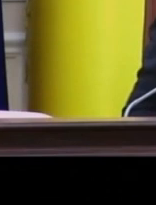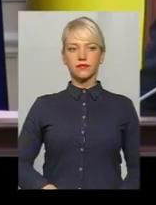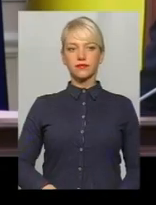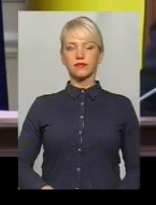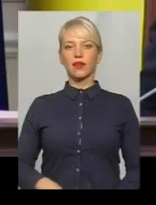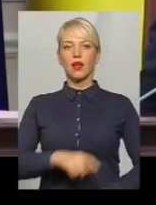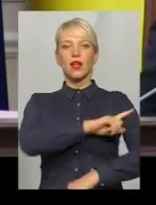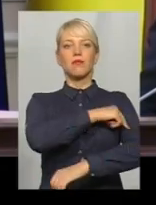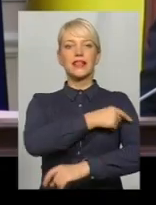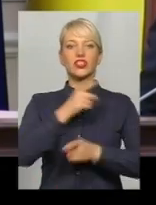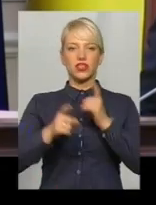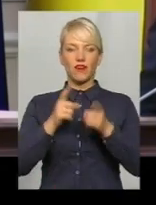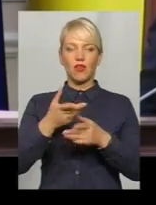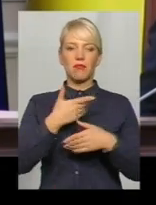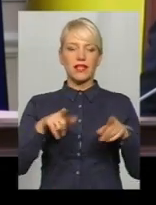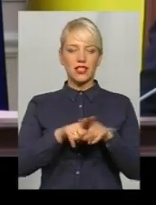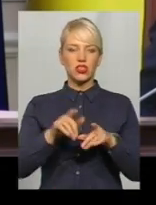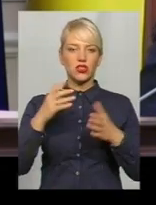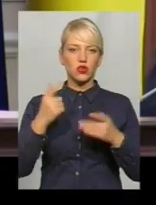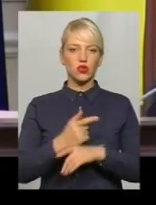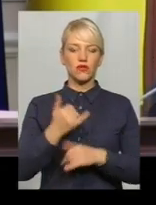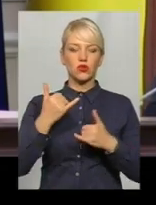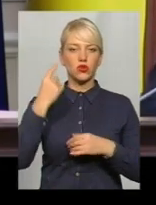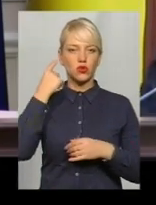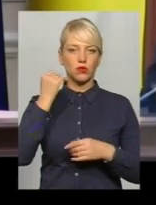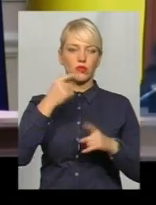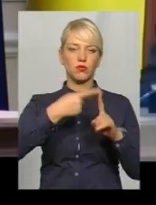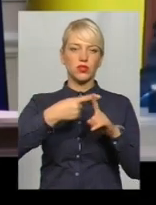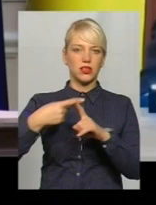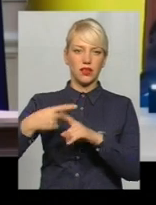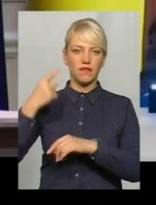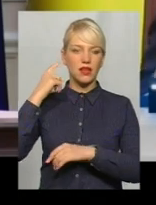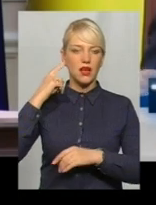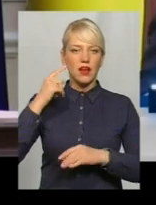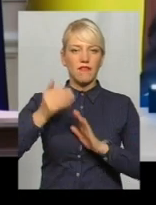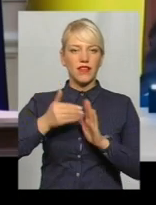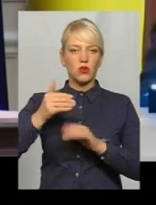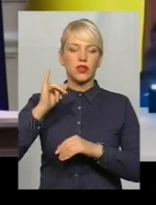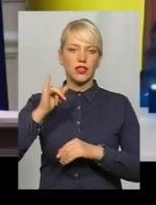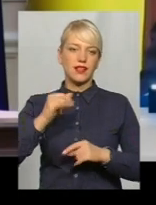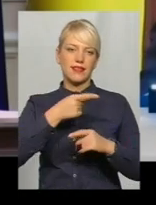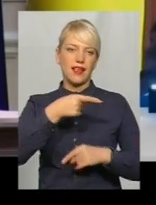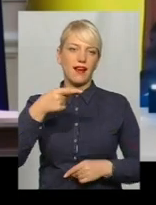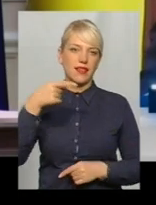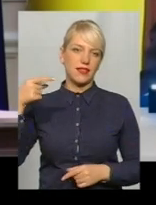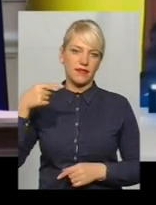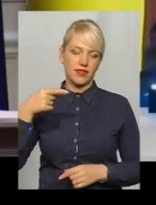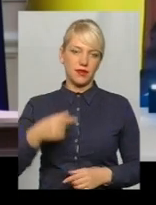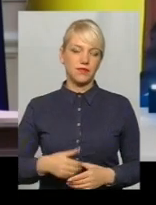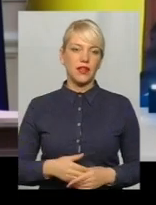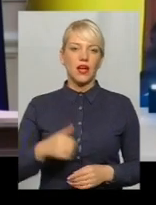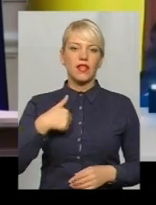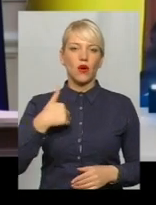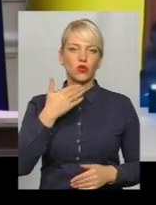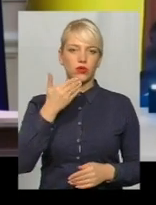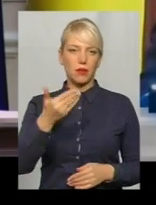Медична реформа. Ми теж знову сьогодні чуємо і позитивні відгуки щодо реформи, і негативні. Я хочу